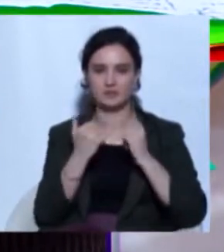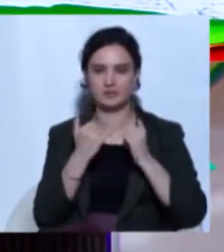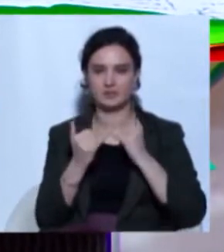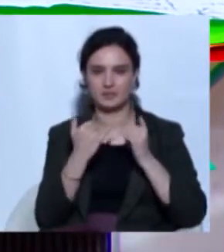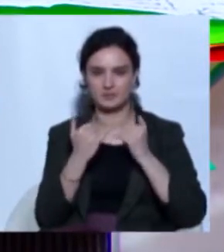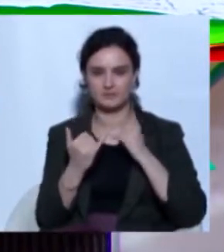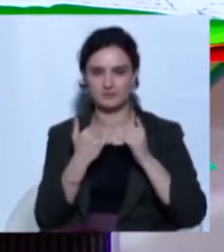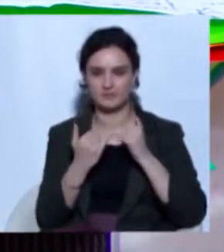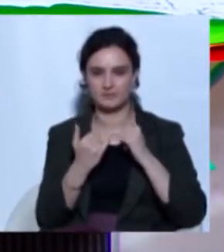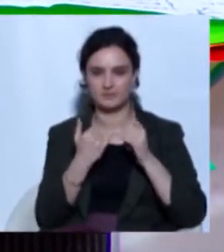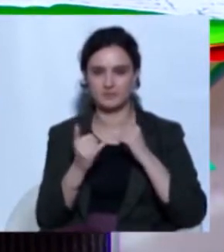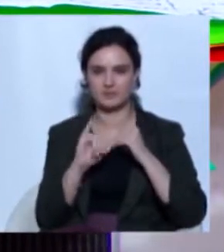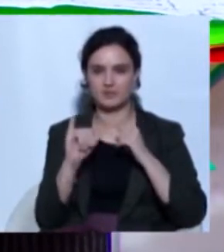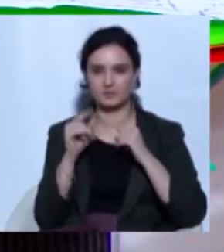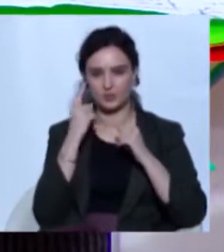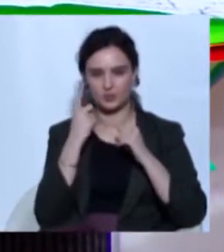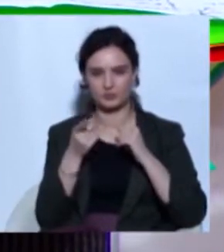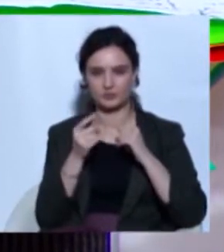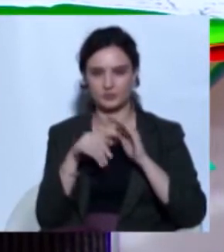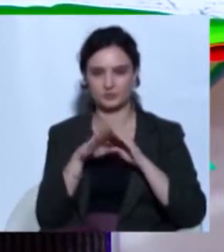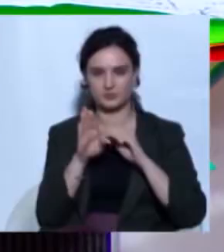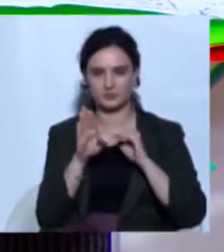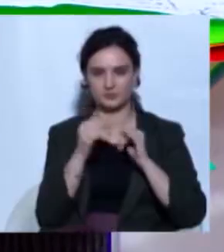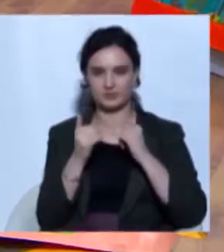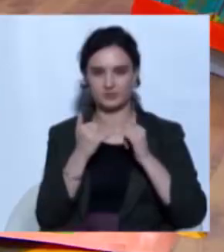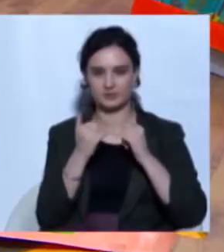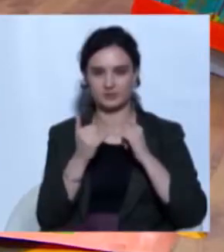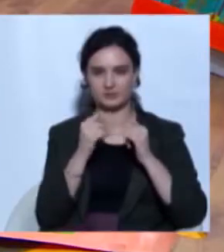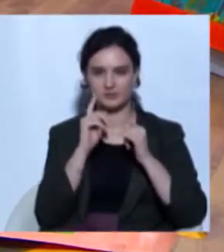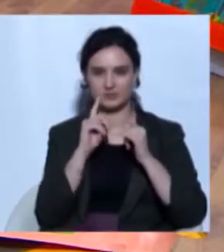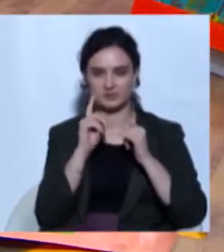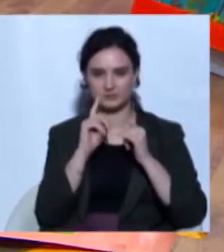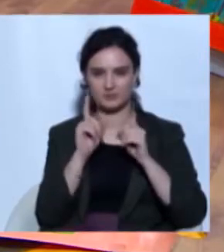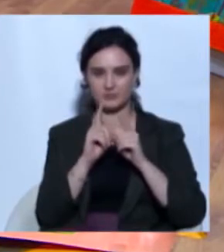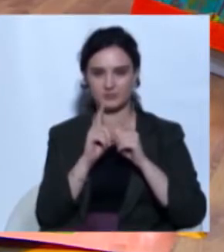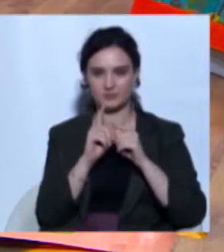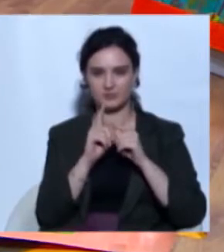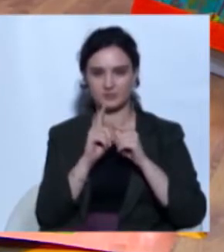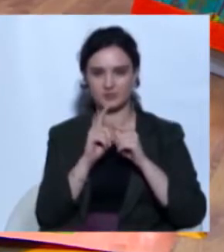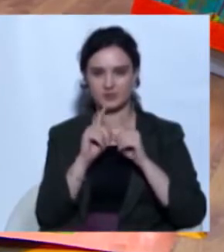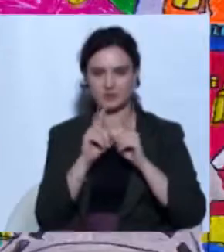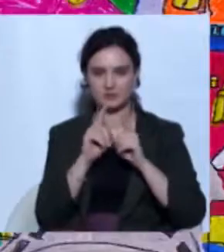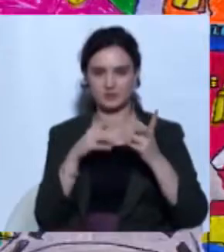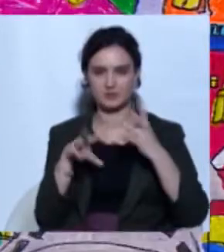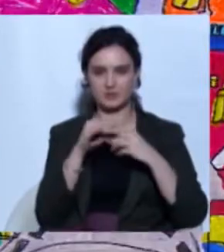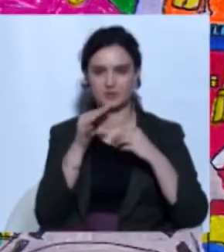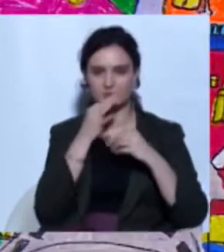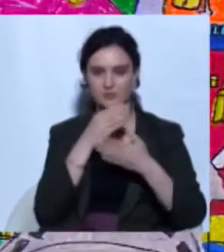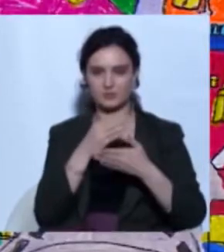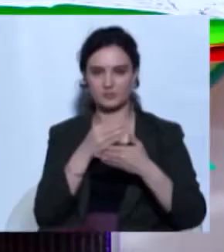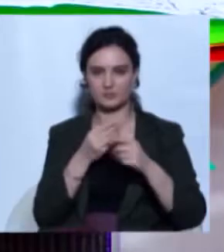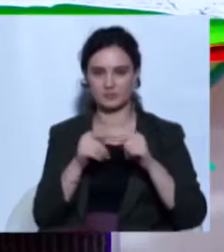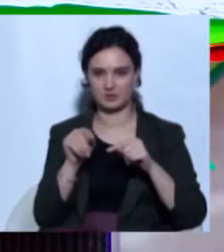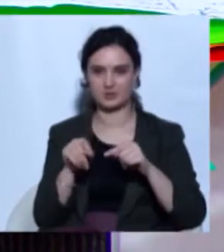ყვითელზე? აბა სად ჯობია? ყვითელზე მომწონს, მწვანეზეც. აი თითქმის ყველგან მომწონს,